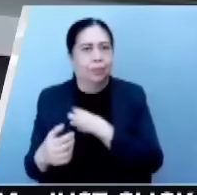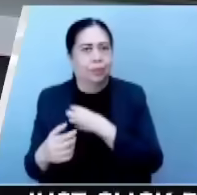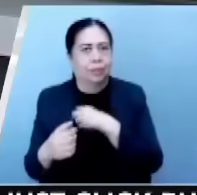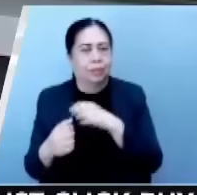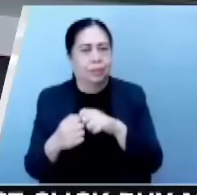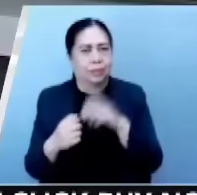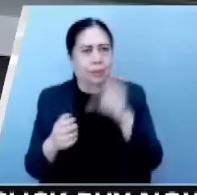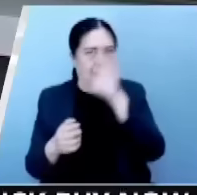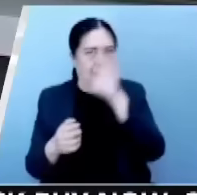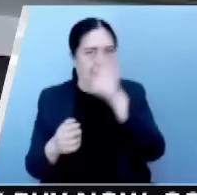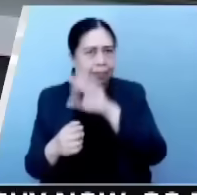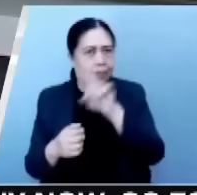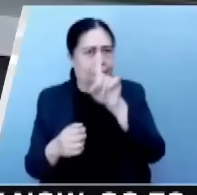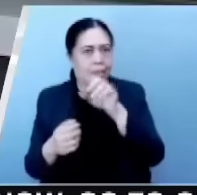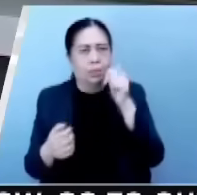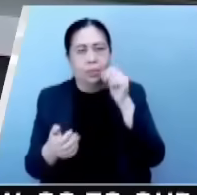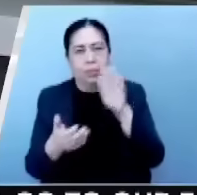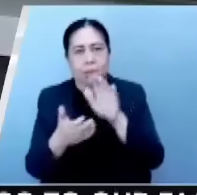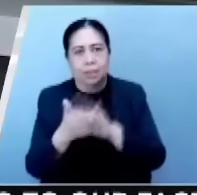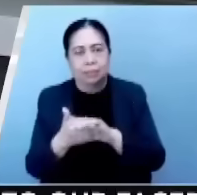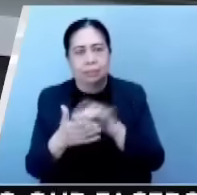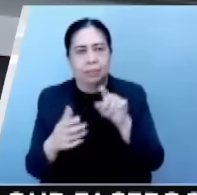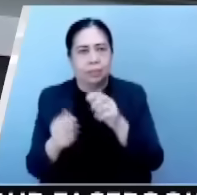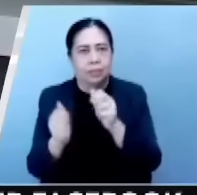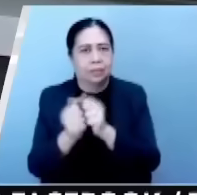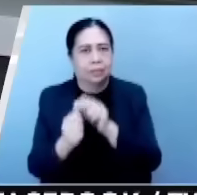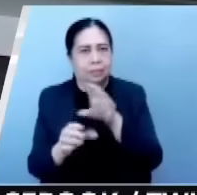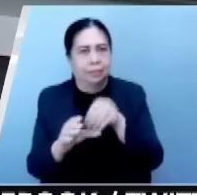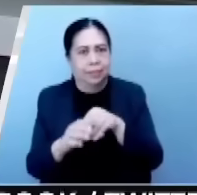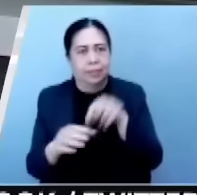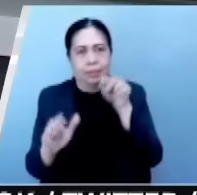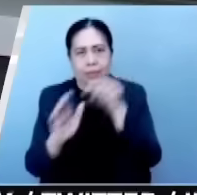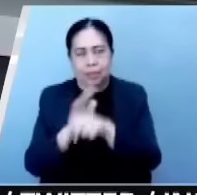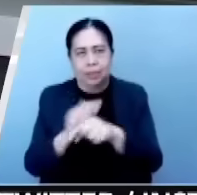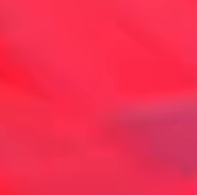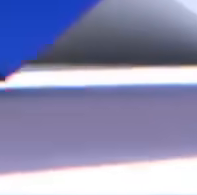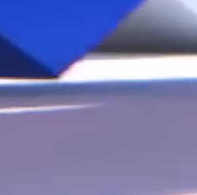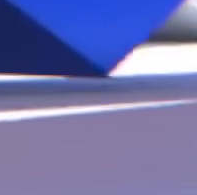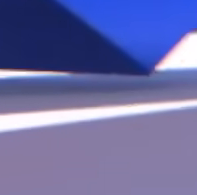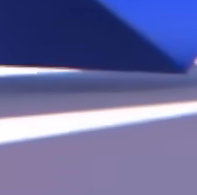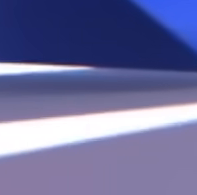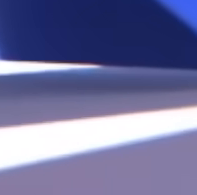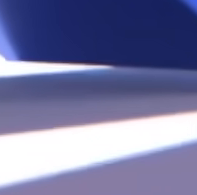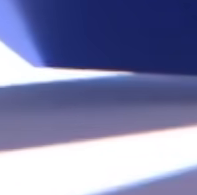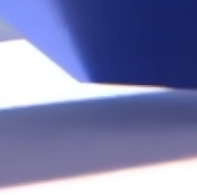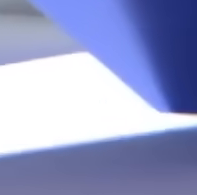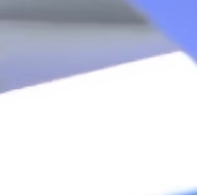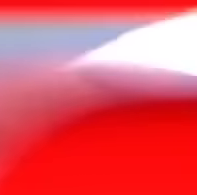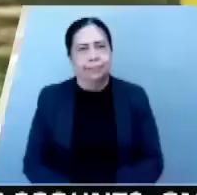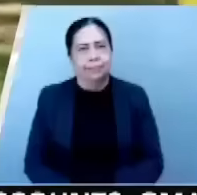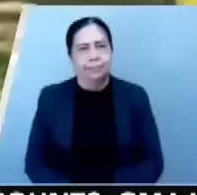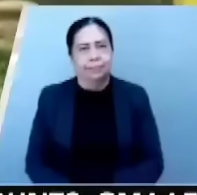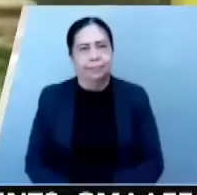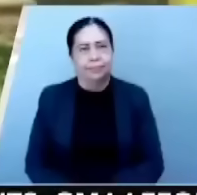pa ang asawa niyang sangkot din umano sa krimen. At nakatutok si June Veneracion.